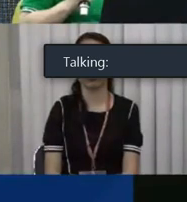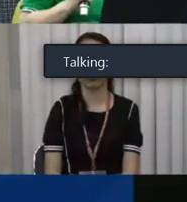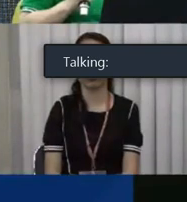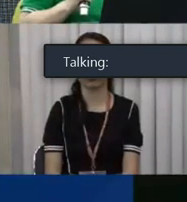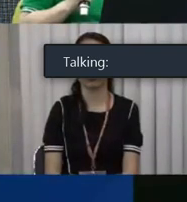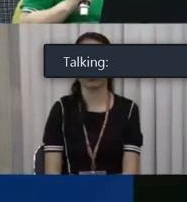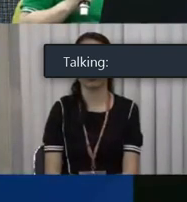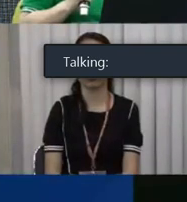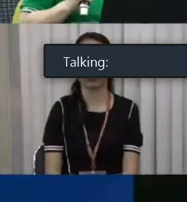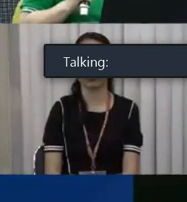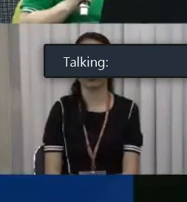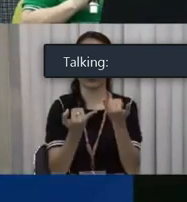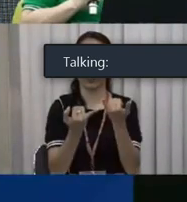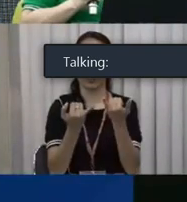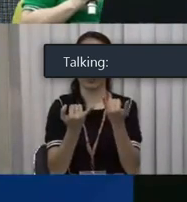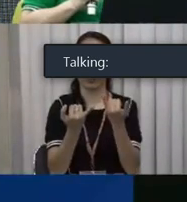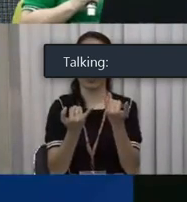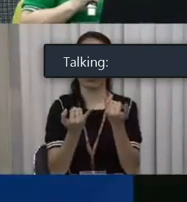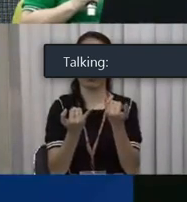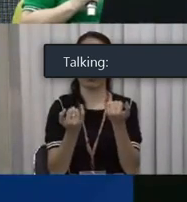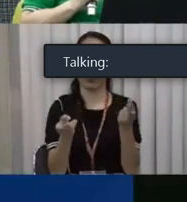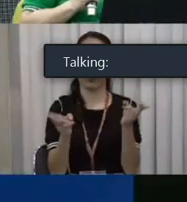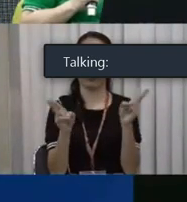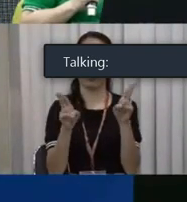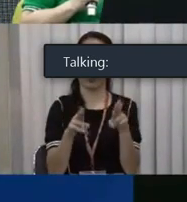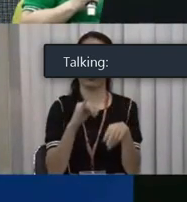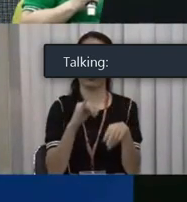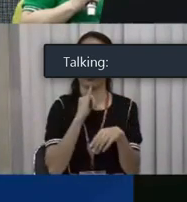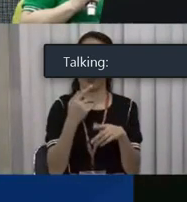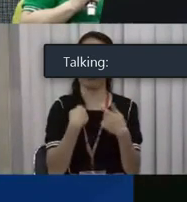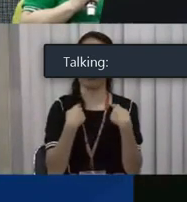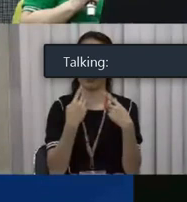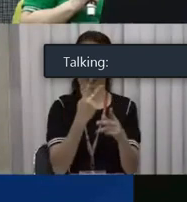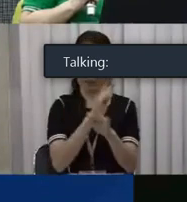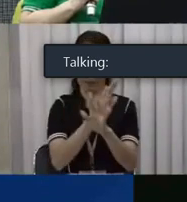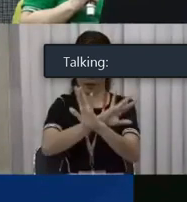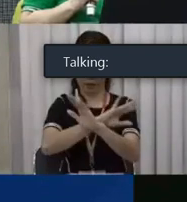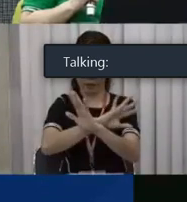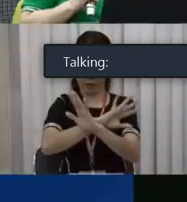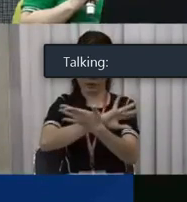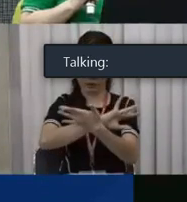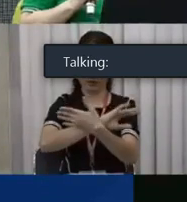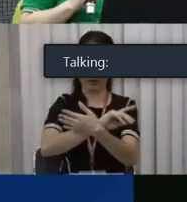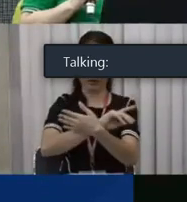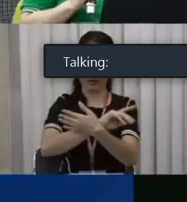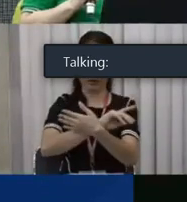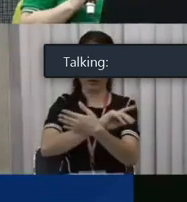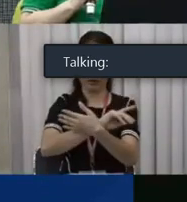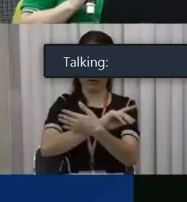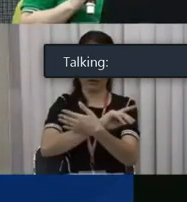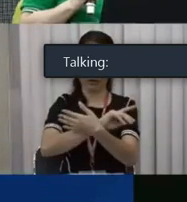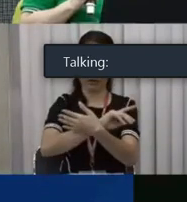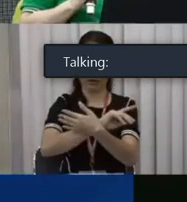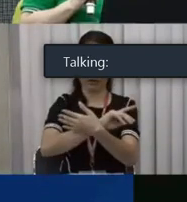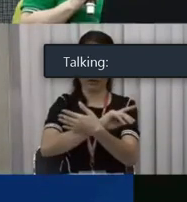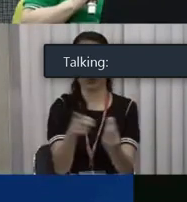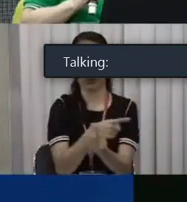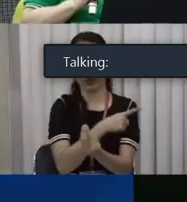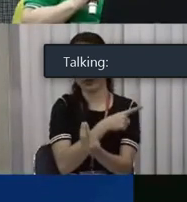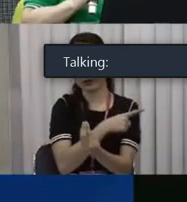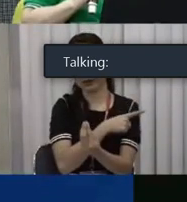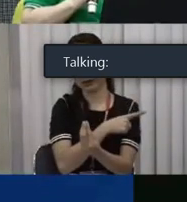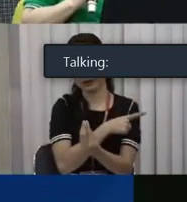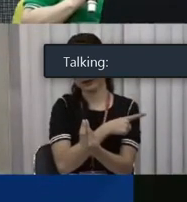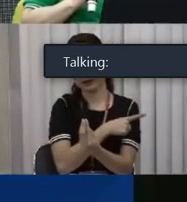nga pandemic, mauna nga authorized sapod sila nga makapanaktak or naa sila yung flexible